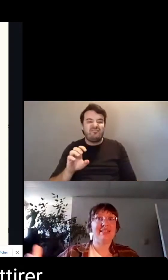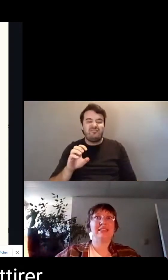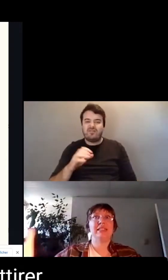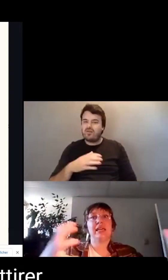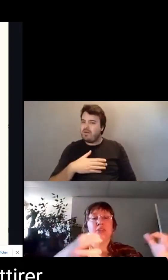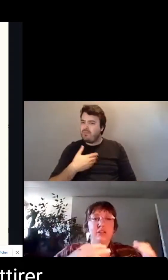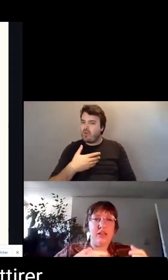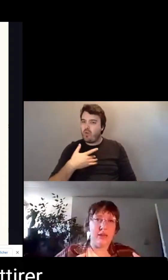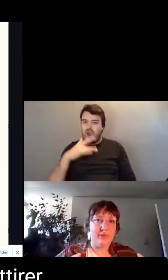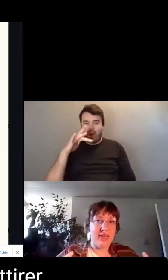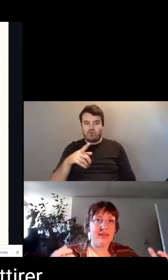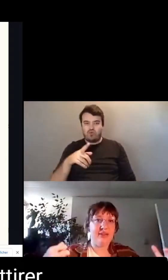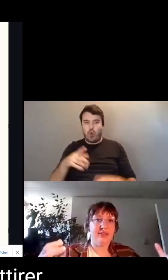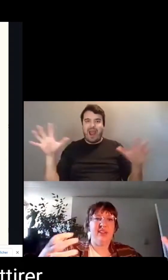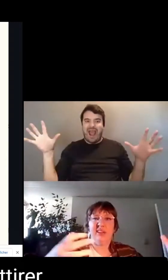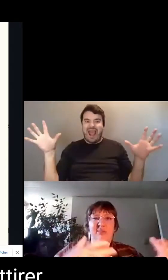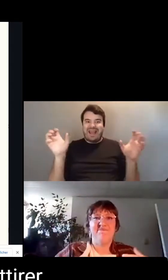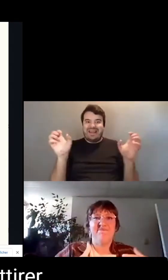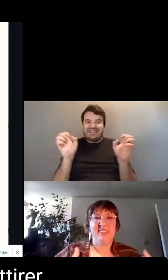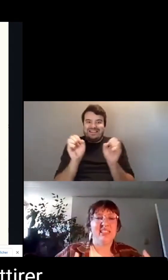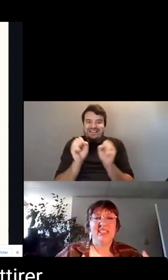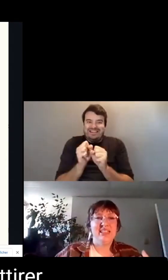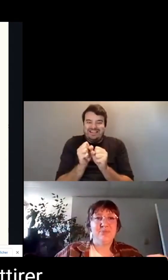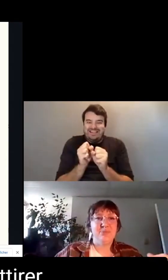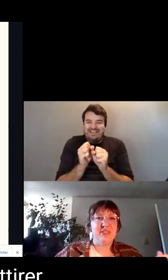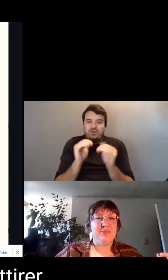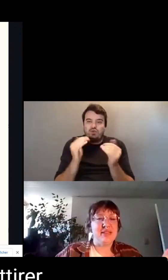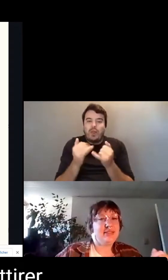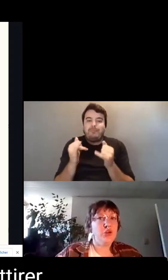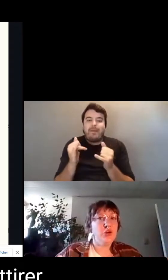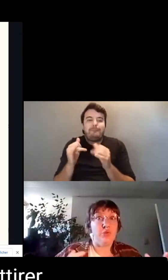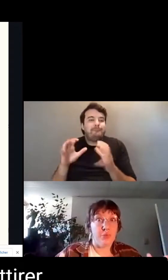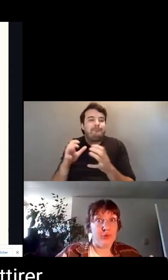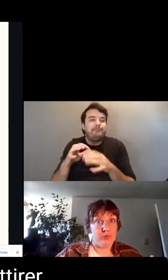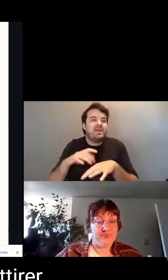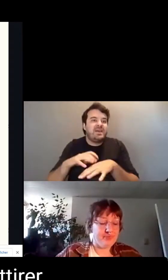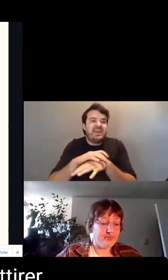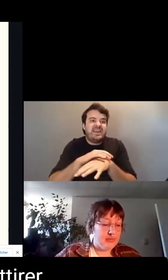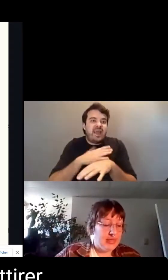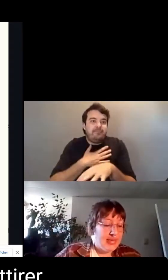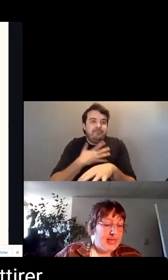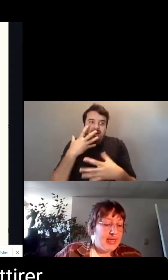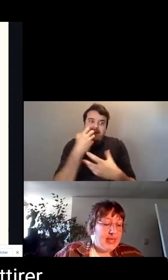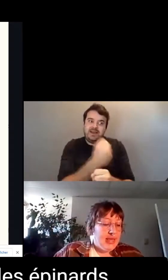comme attirer toute la même gang de petites bestioles qu'on ne veut pas.